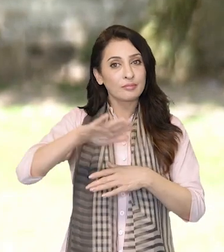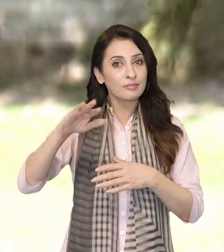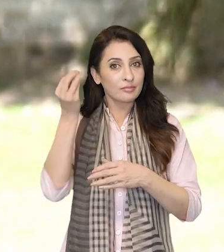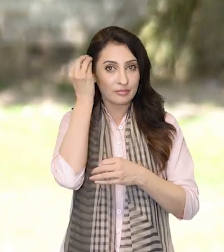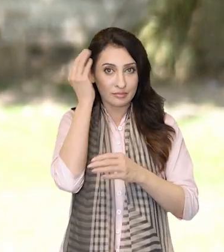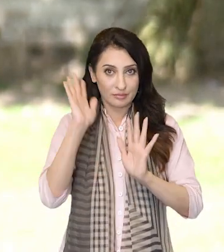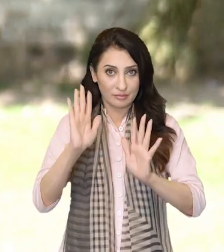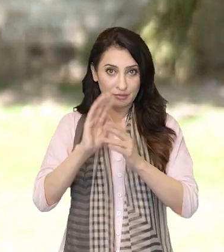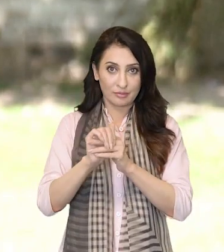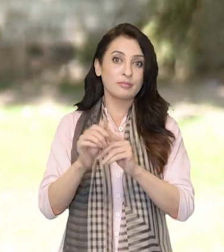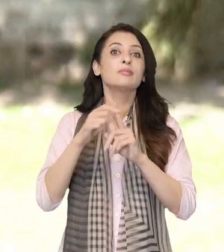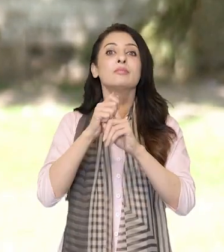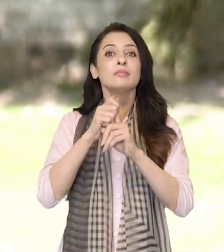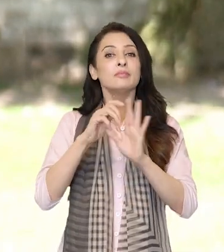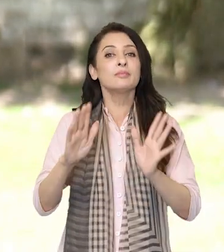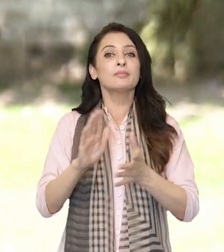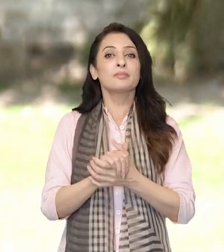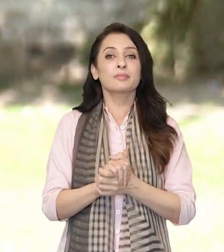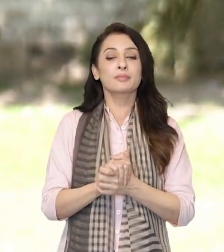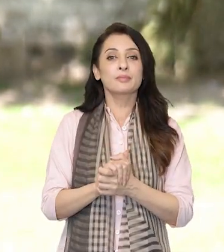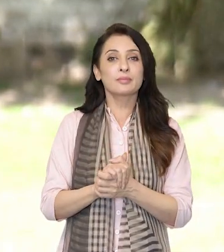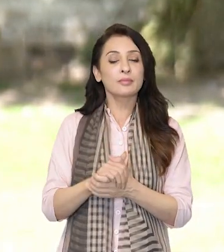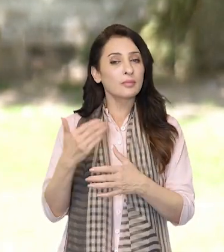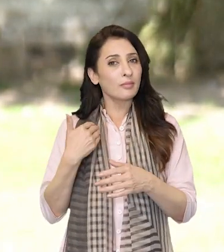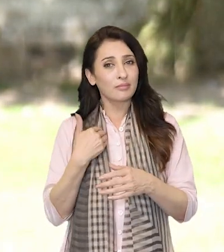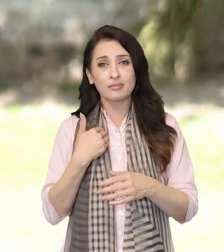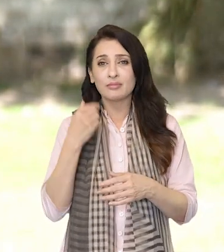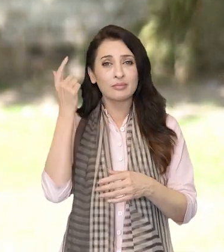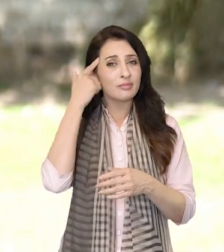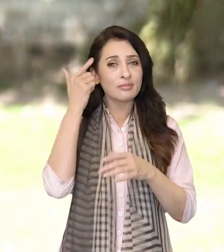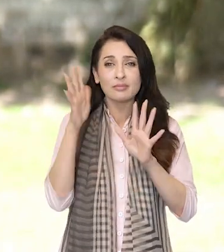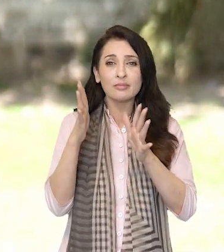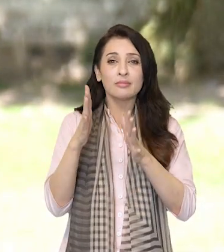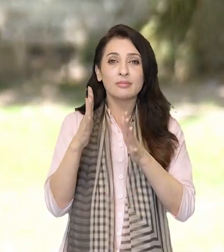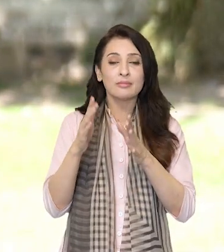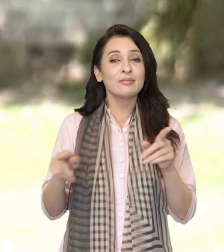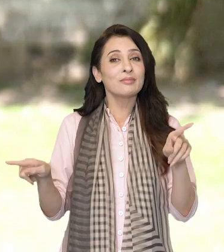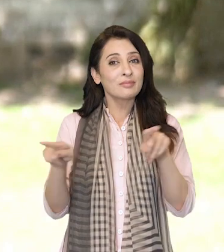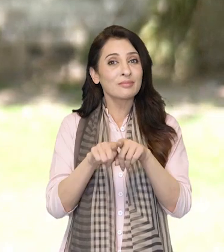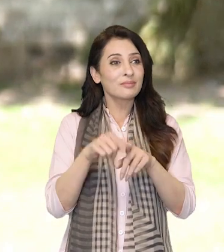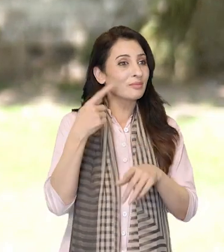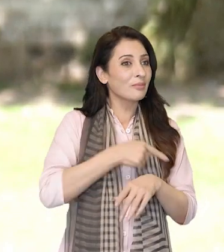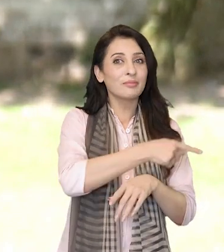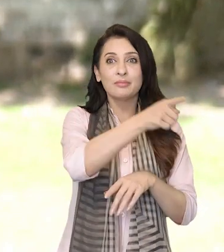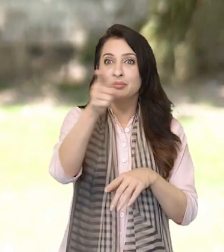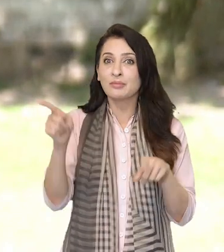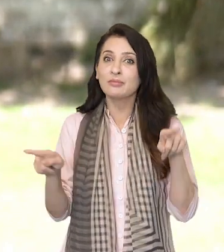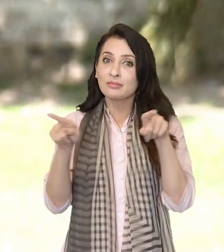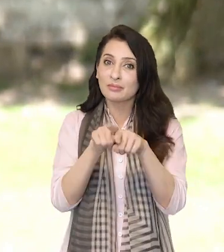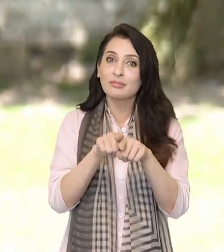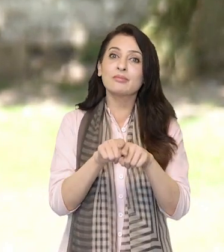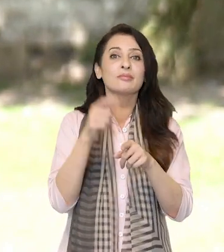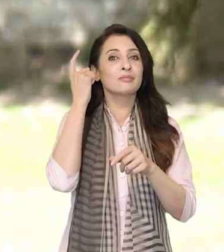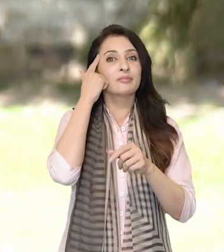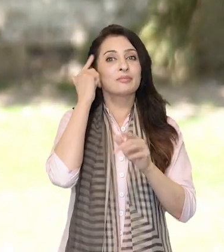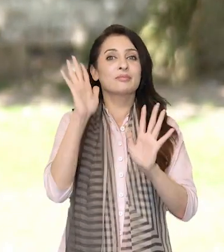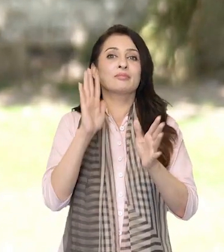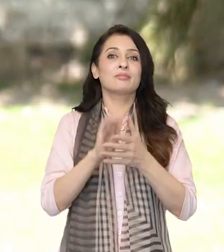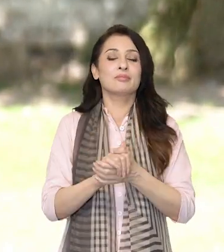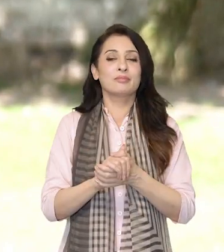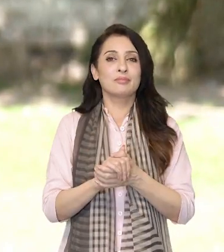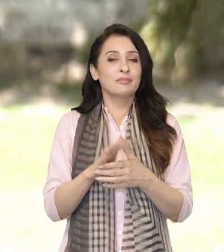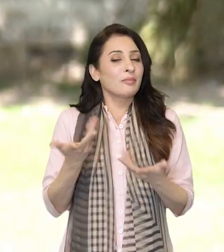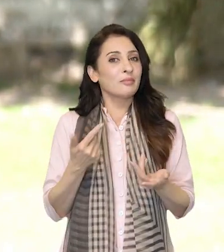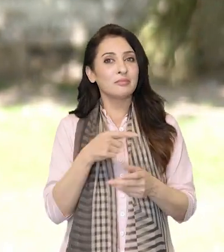का फ्यूचर है कि अगर ये बच्चे वापस आएंगे अपनी रूट्स पे और ये समझेंगे कि कितना ज़रूरी है कि